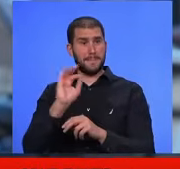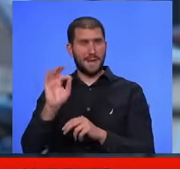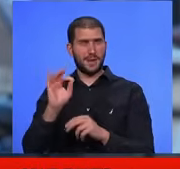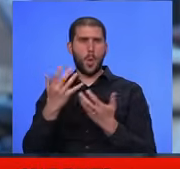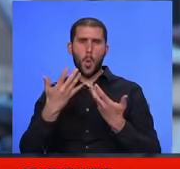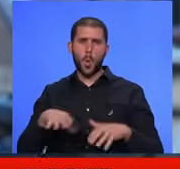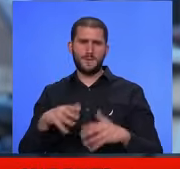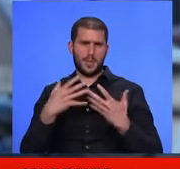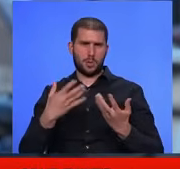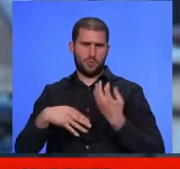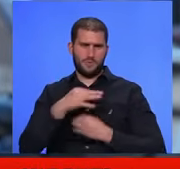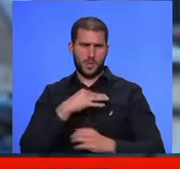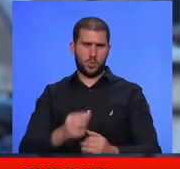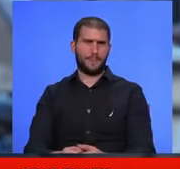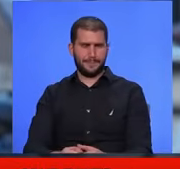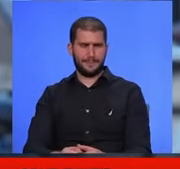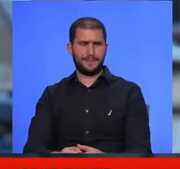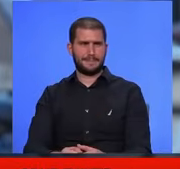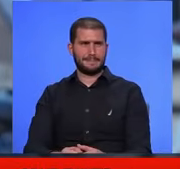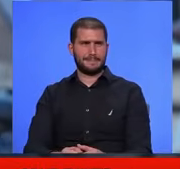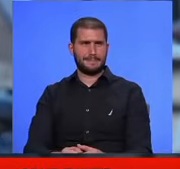กเราหดหู